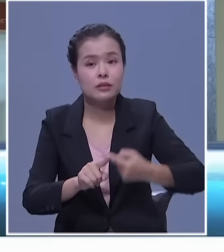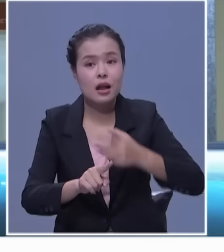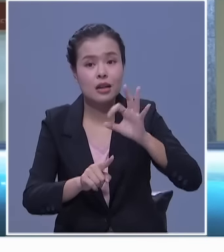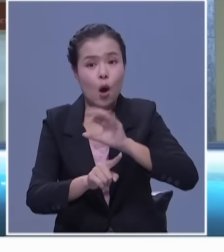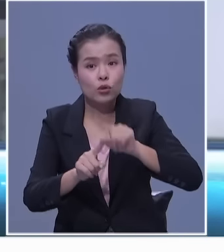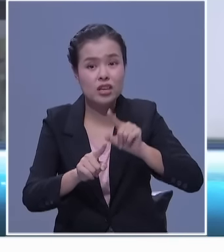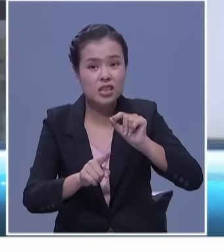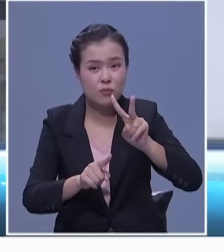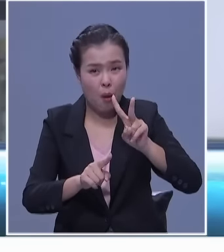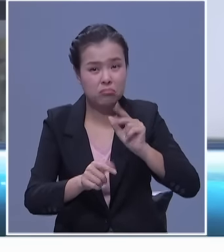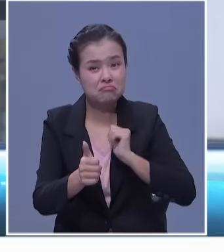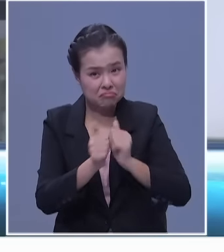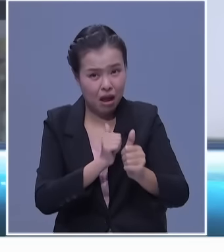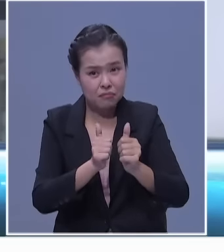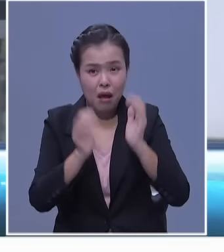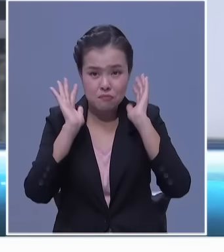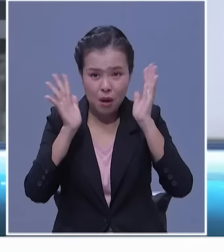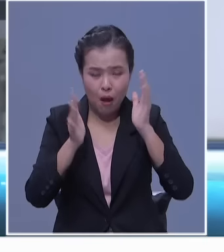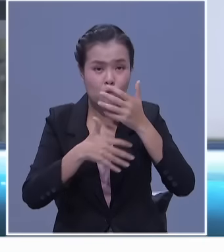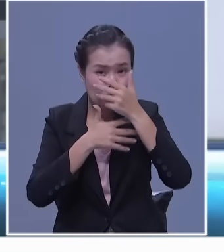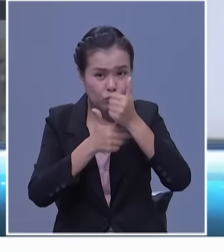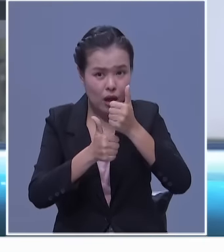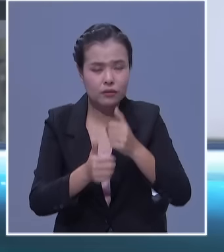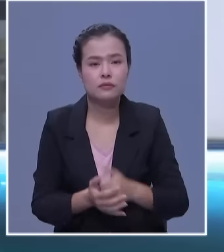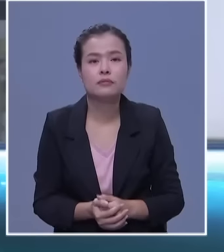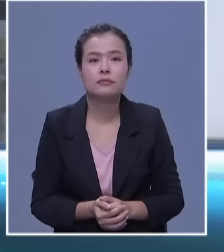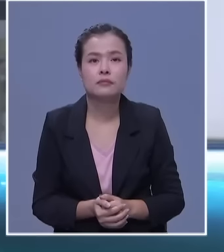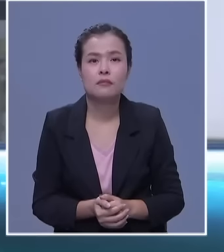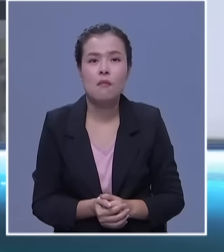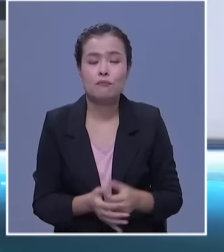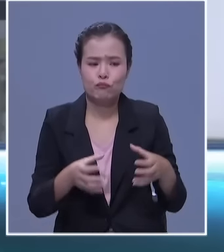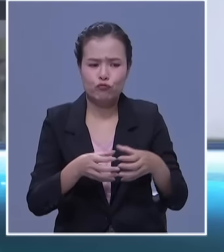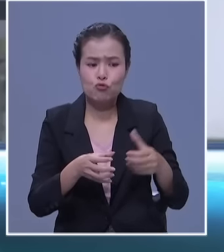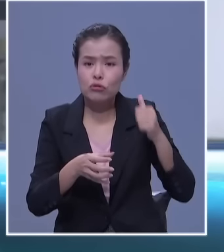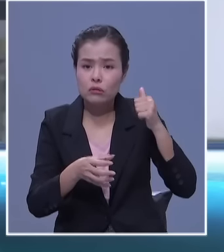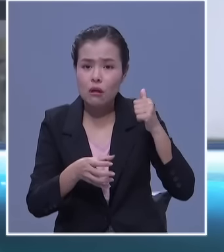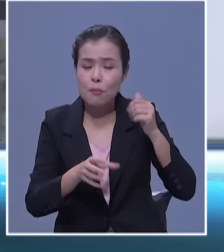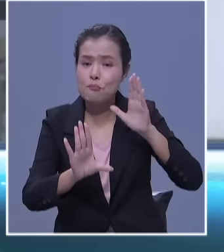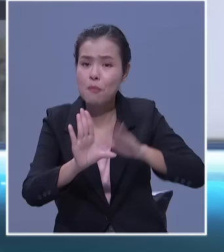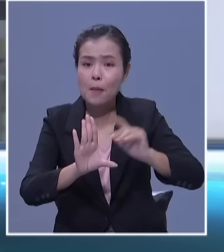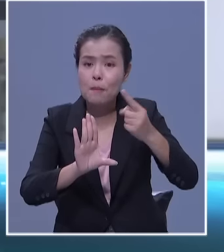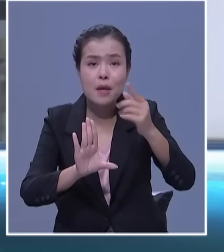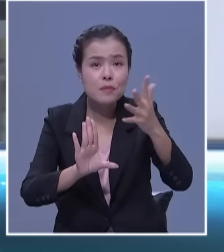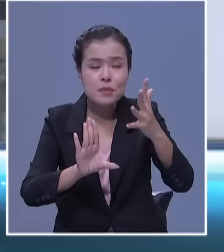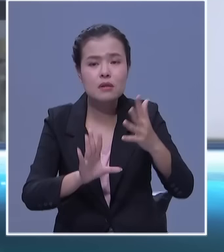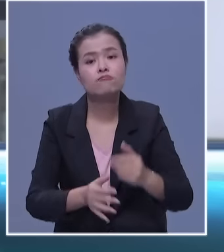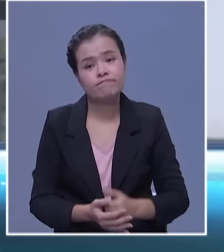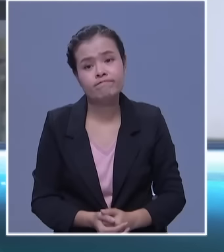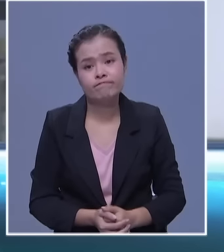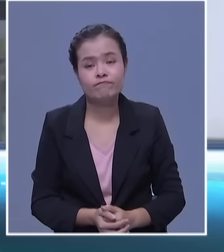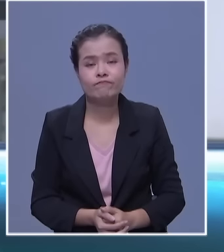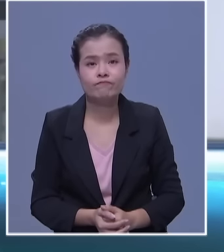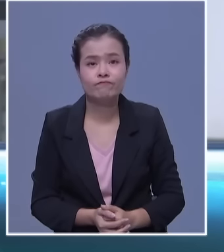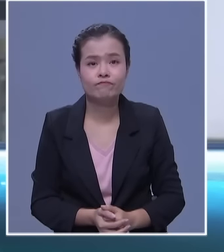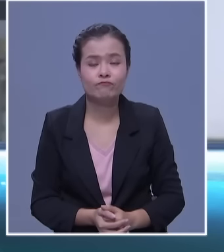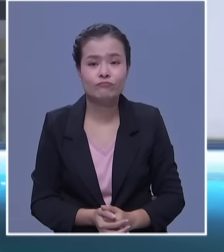นี้กจะทันมั้ยใช่มั้ยฮะหแต่ก็น่าสนใจนะคะเพราะเราก็เข้าใจว่าเป็นชุดเดิมไม่มีเข้าไม่มีออกแล้วออ้ออ่ะเดี๋ยวต้อง